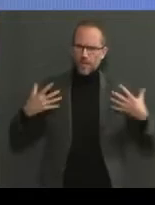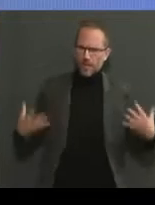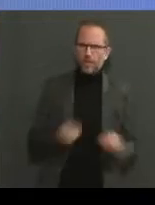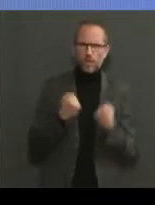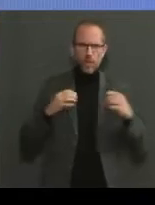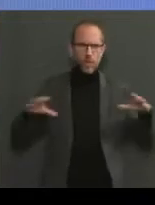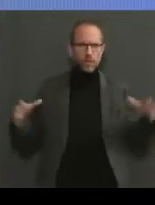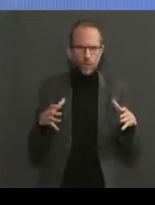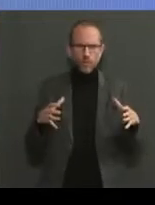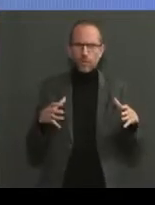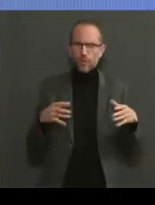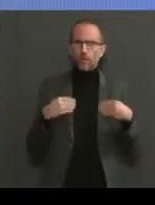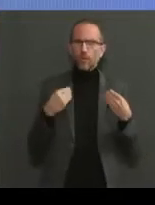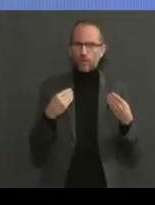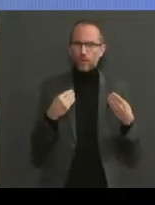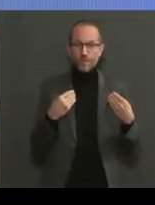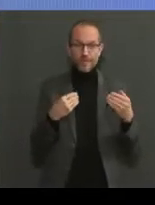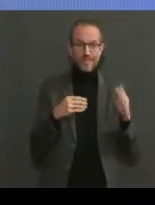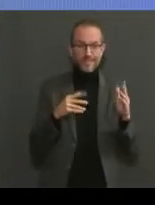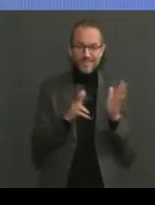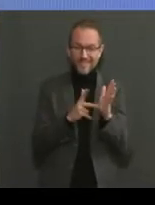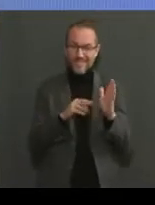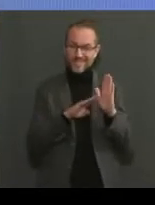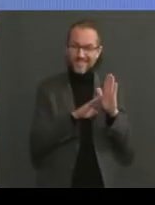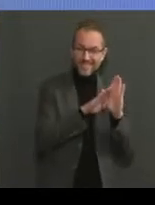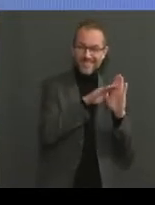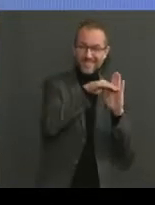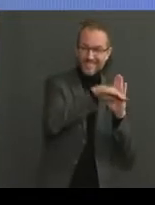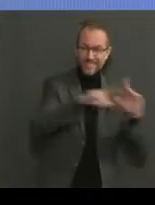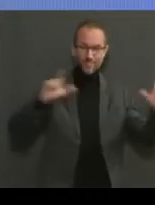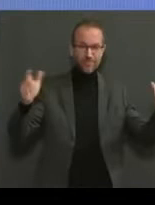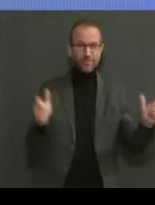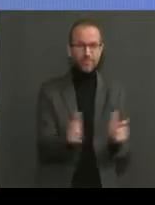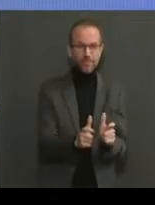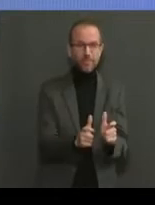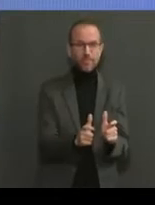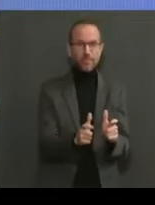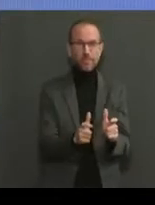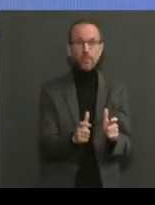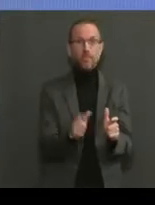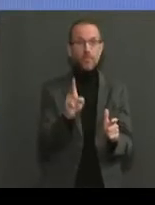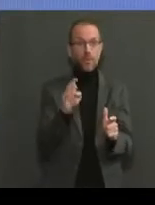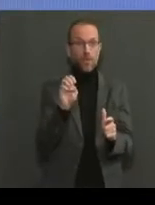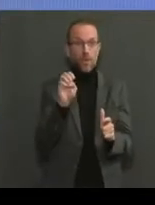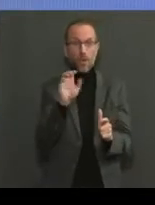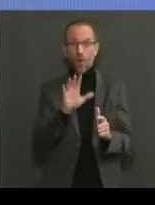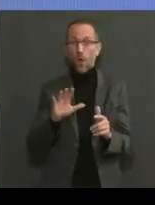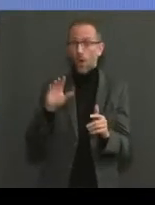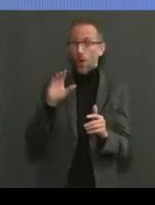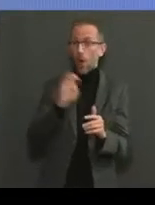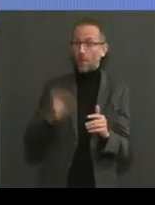contamination, qui est passé de plus élevé à un des plus bas en Europe.